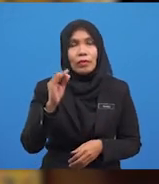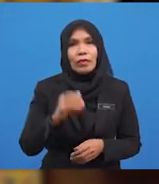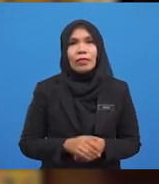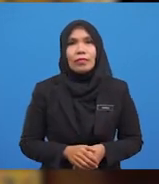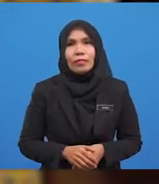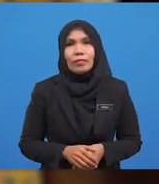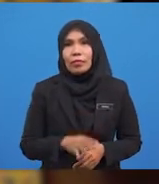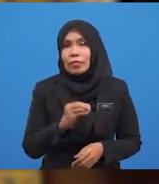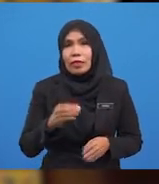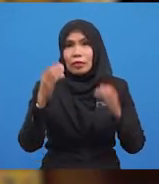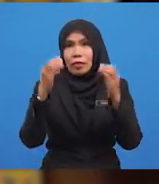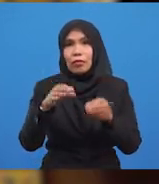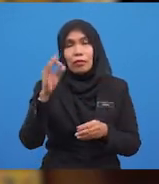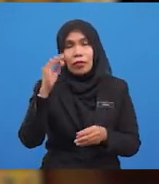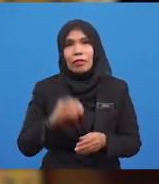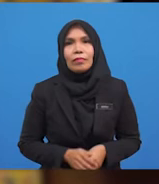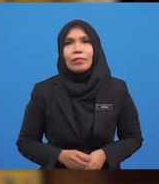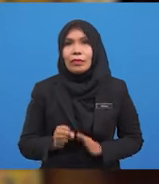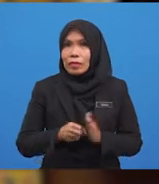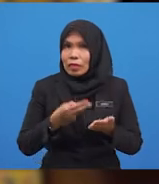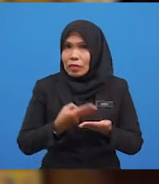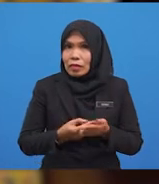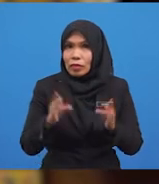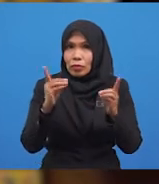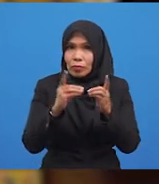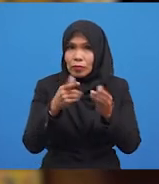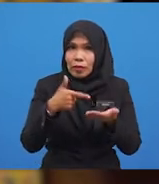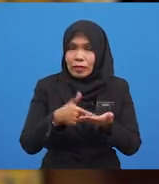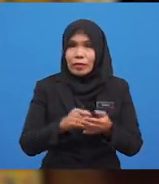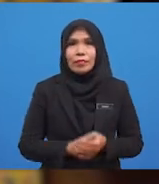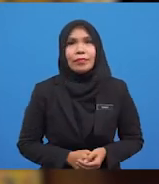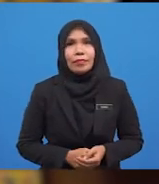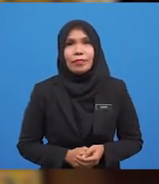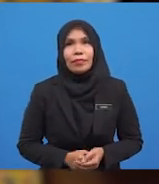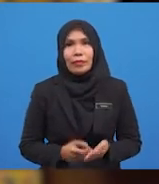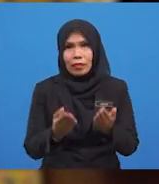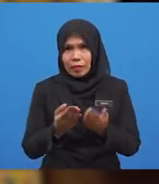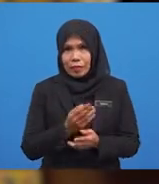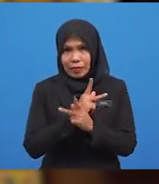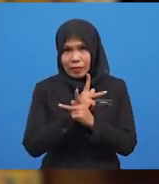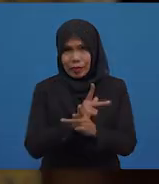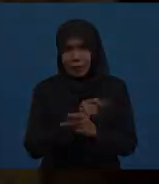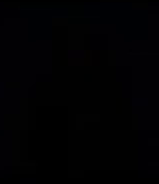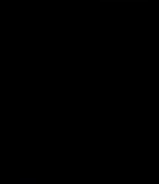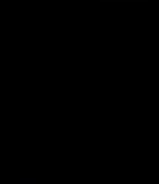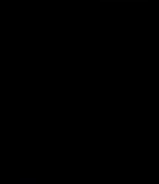dan saya, Cikgu Fairuz. Sehingga berjumpa lagi. Sekian, terima kasih.